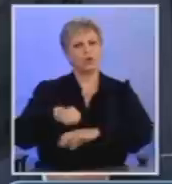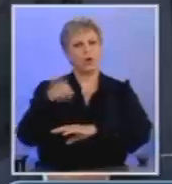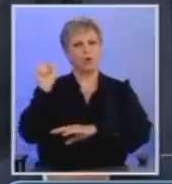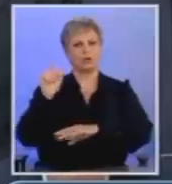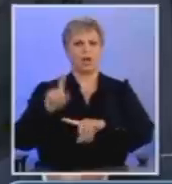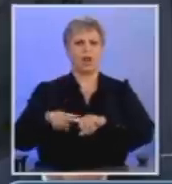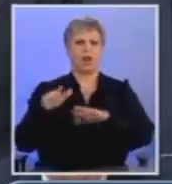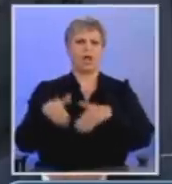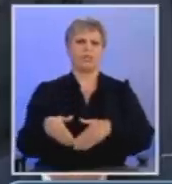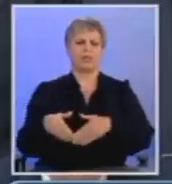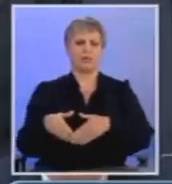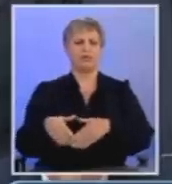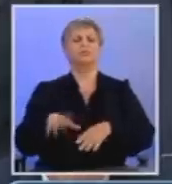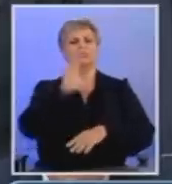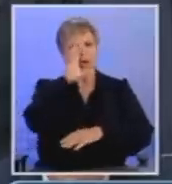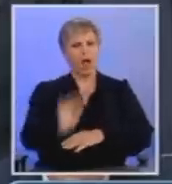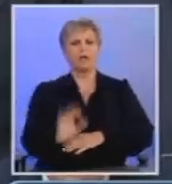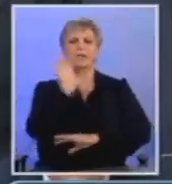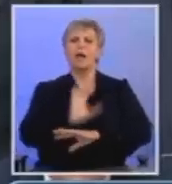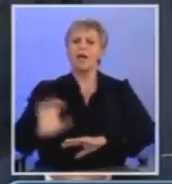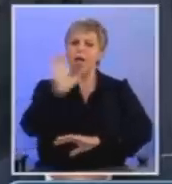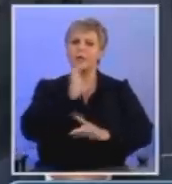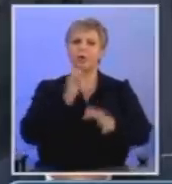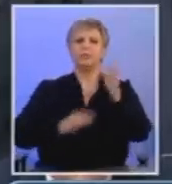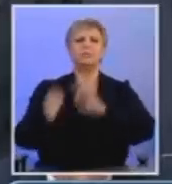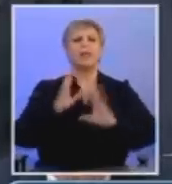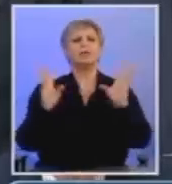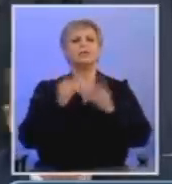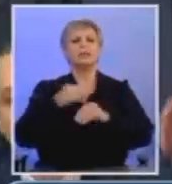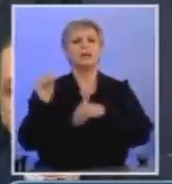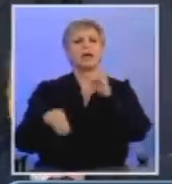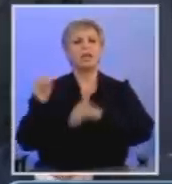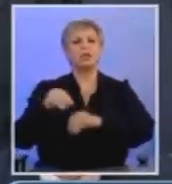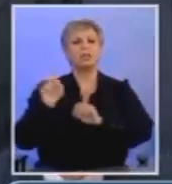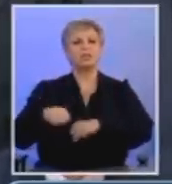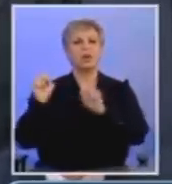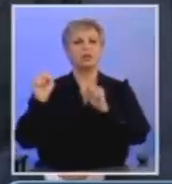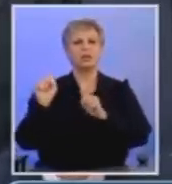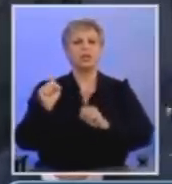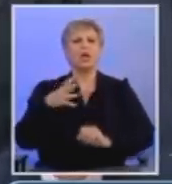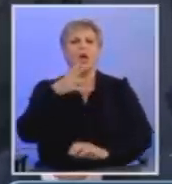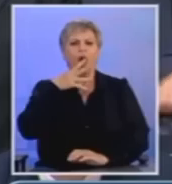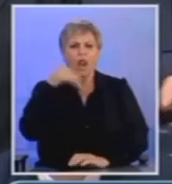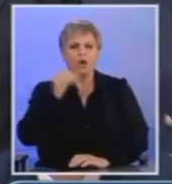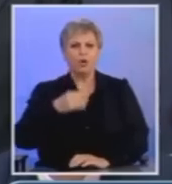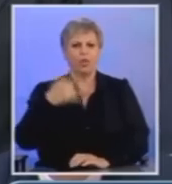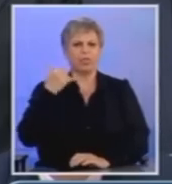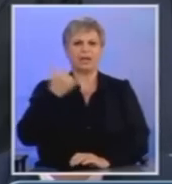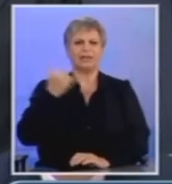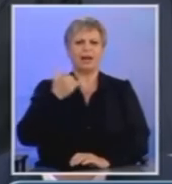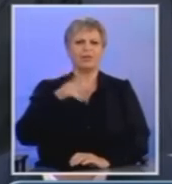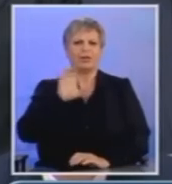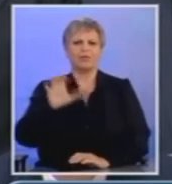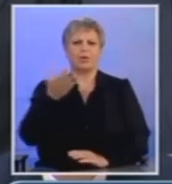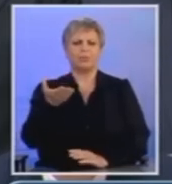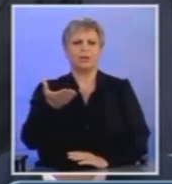Πραγματικά και μιλάει όλη η Ευρώπη για το δημοψήφισμα, γιατί κανείς δεν έχει καταλάβει πώς μέσα σε 5 ημέρες